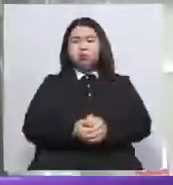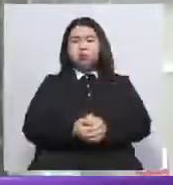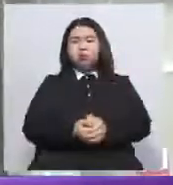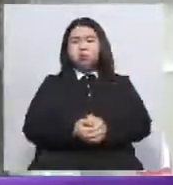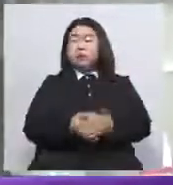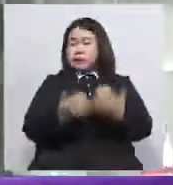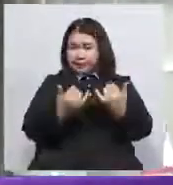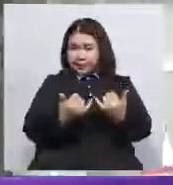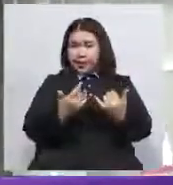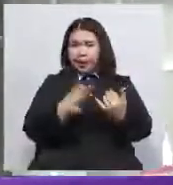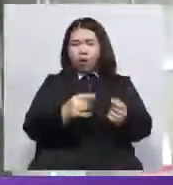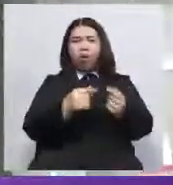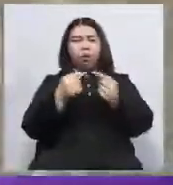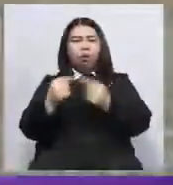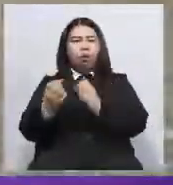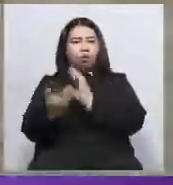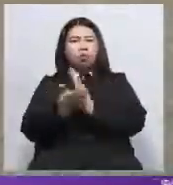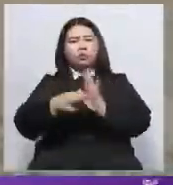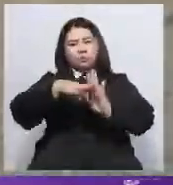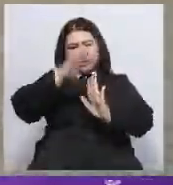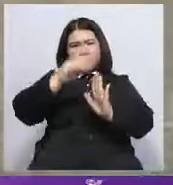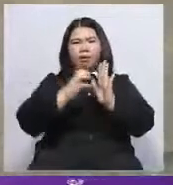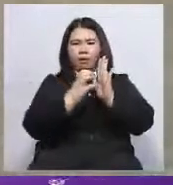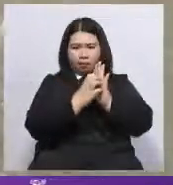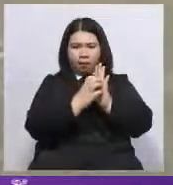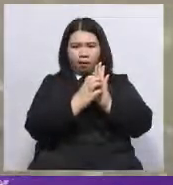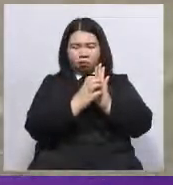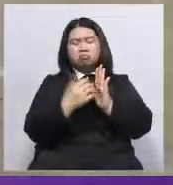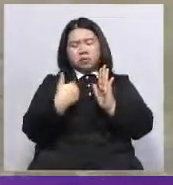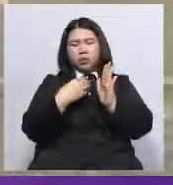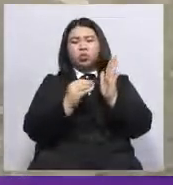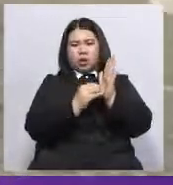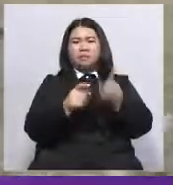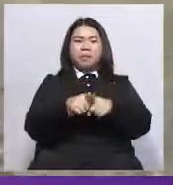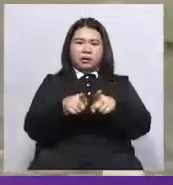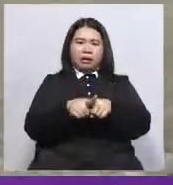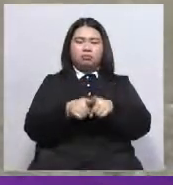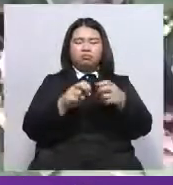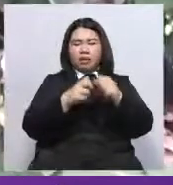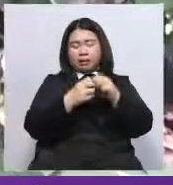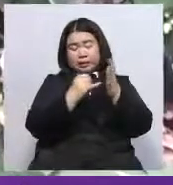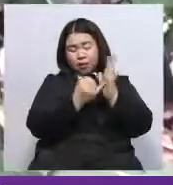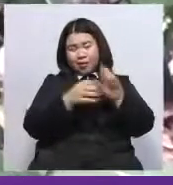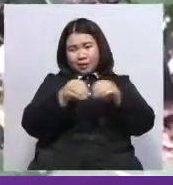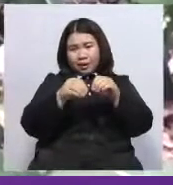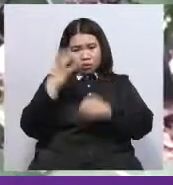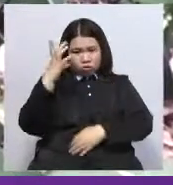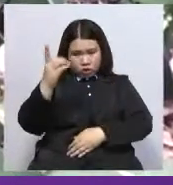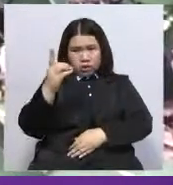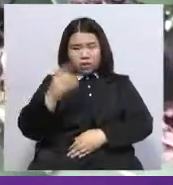ากนั้นค่ะจะส่งผลกระทบต่อภาคเหนือภาคกลางรวมทั้งกรุงเทพมหานครและปริมณฑลในวันพรุ่